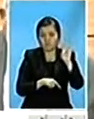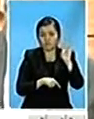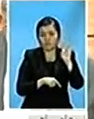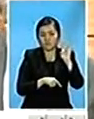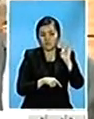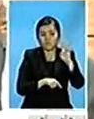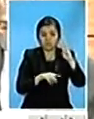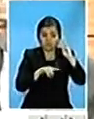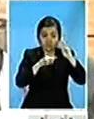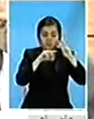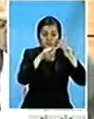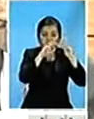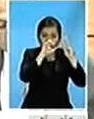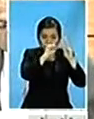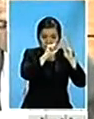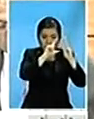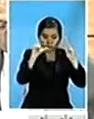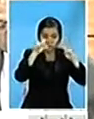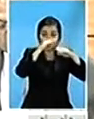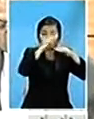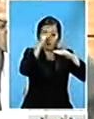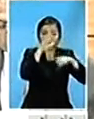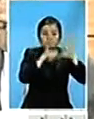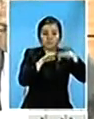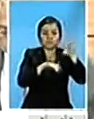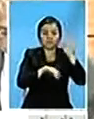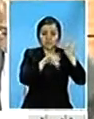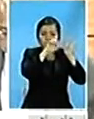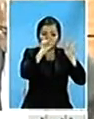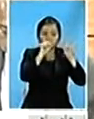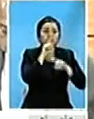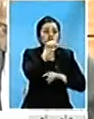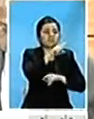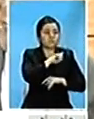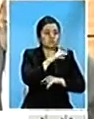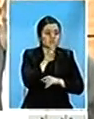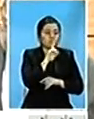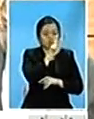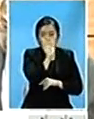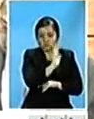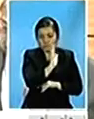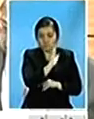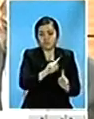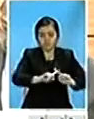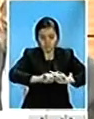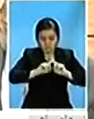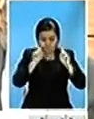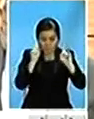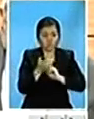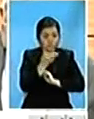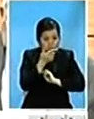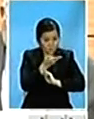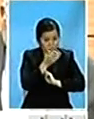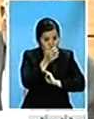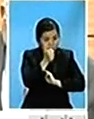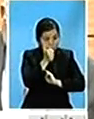60,000 ล้านบาทแน่นอนท่านไม่ให้พวกเราถามว่าท่านจะรับผิดชอบยังไงผมก็จะไม่ถาม แต่ผมขออย่างหนึ่งครับ